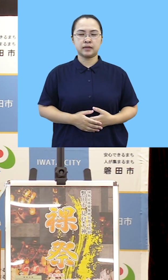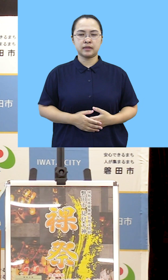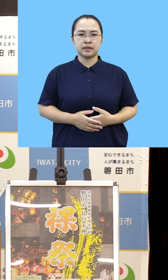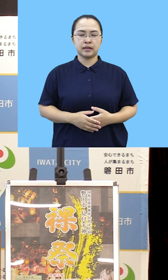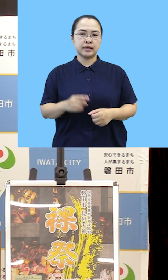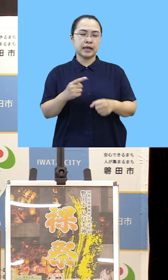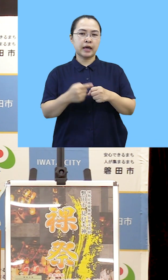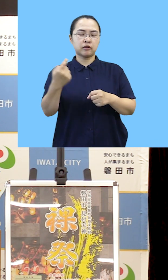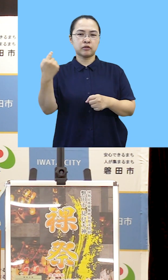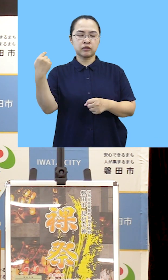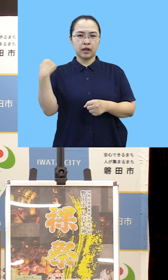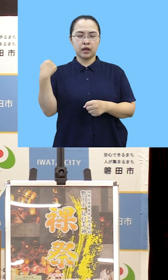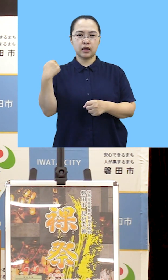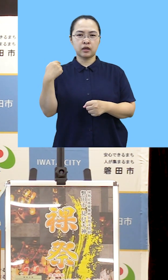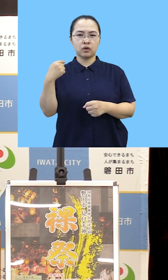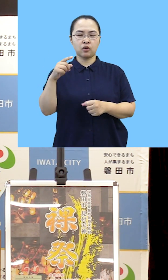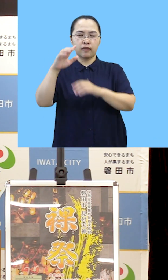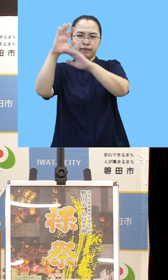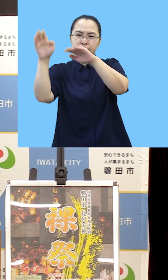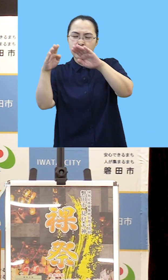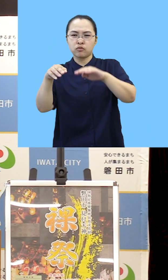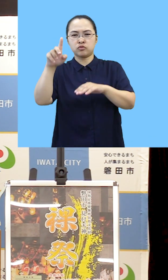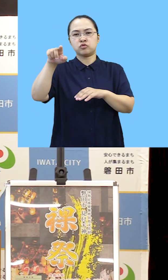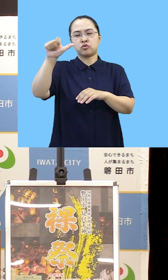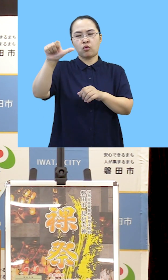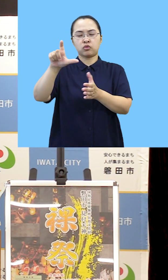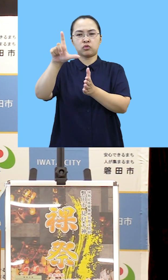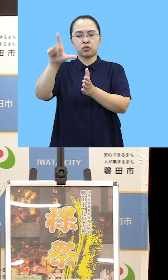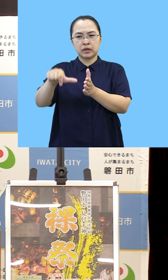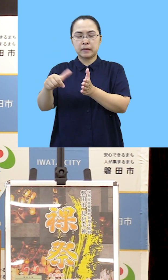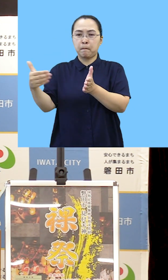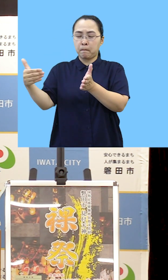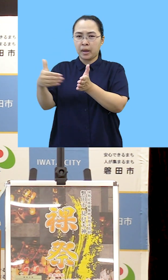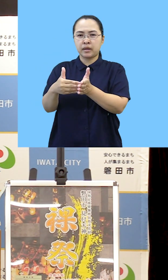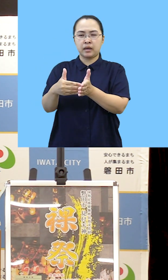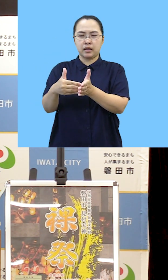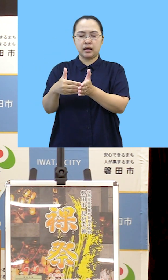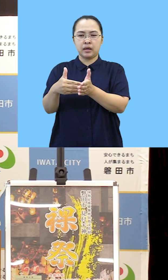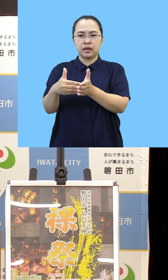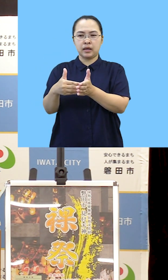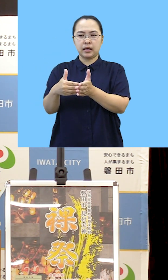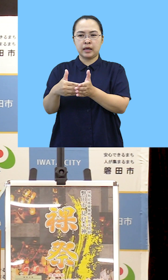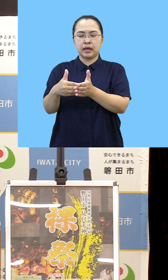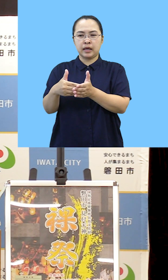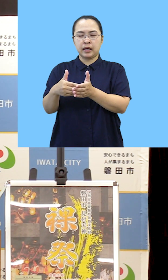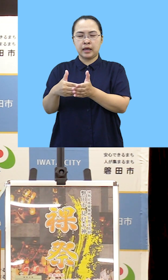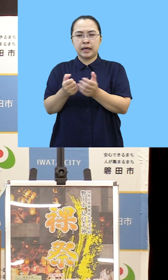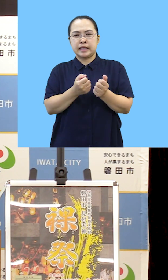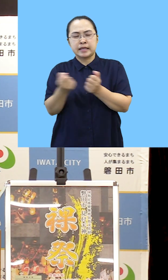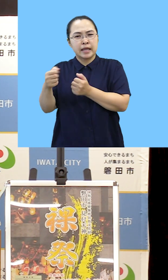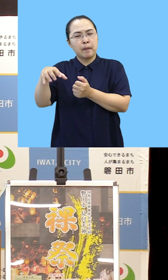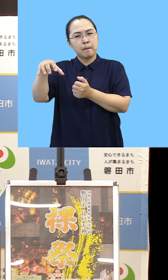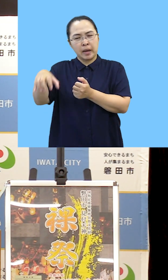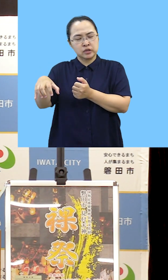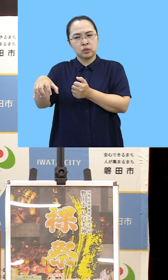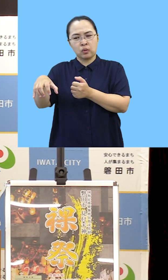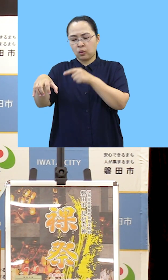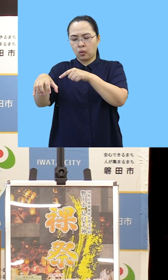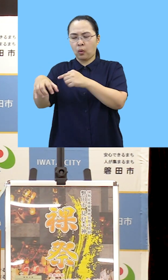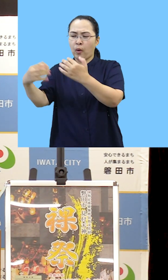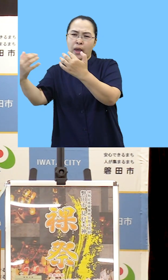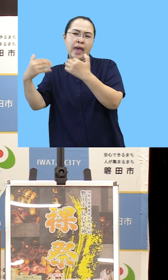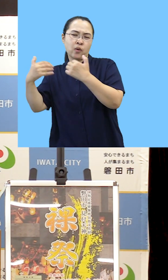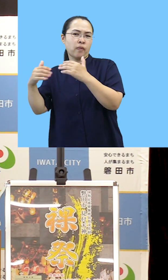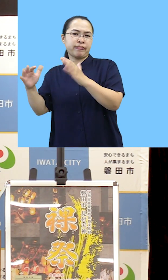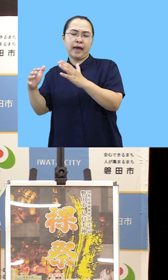昨年のその15号の時にまでは避難場所がエアコンがついてないところが